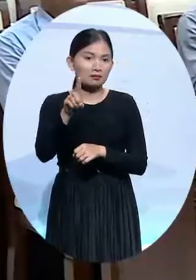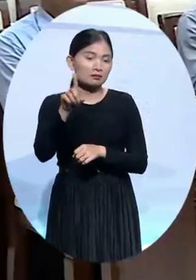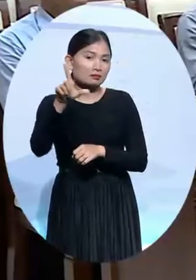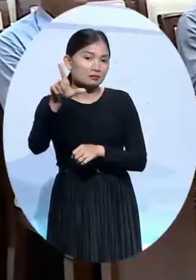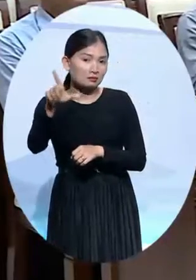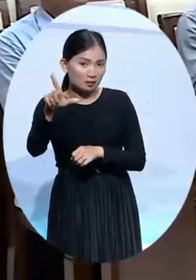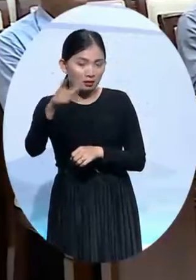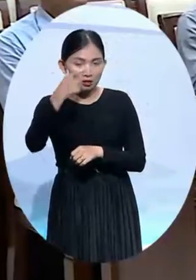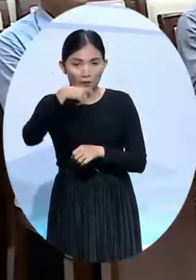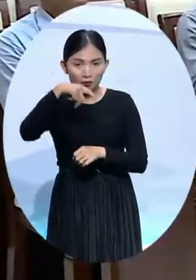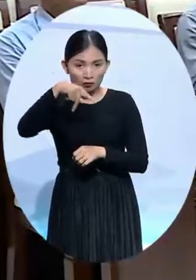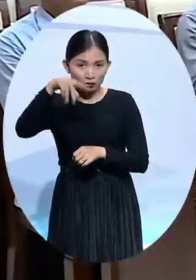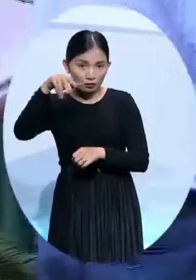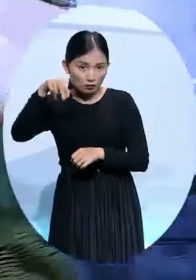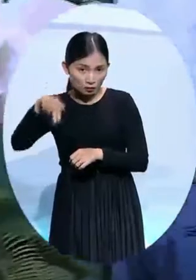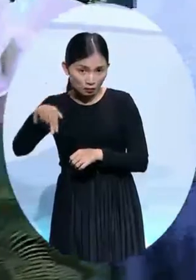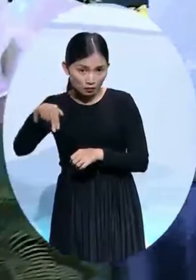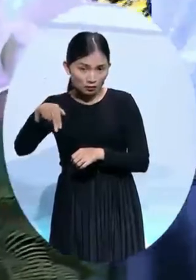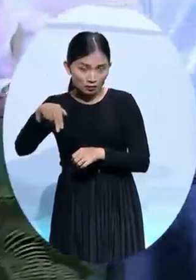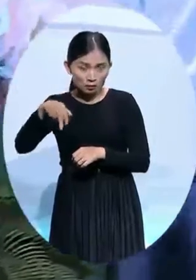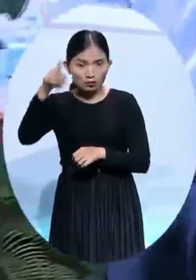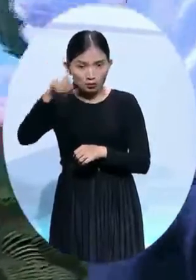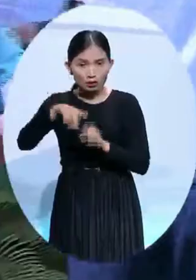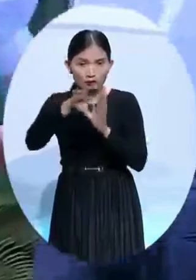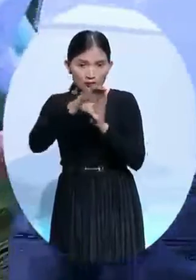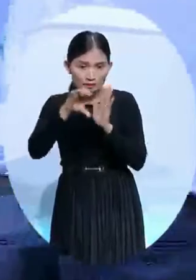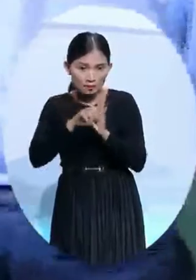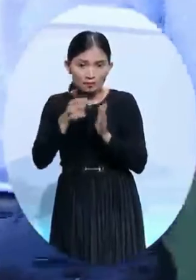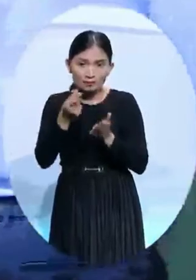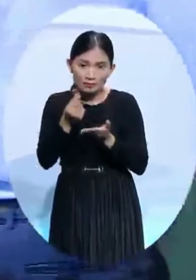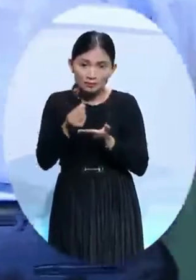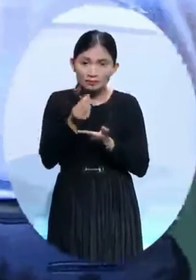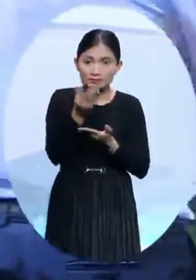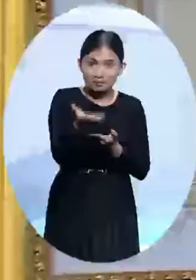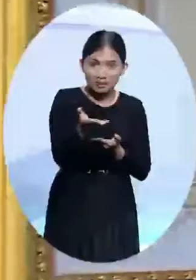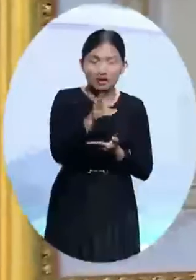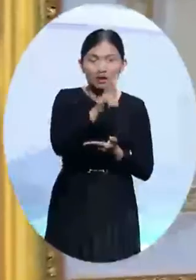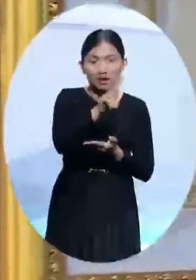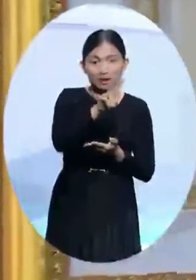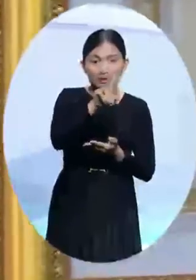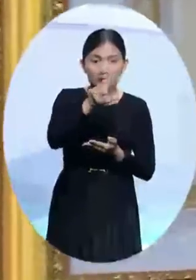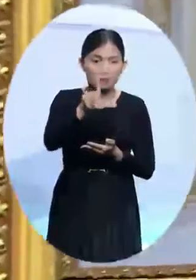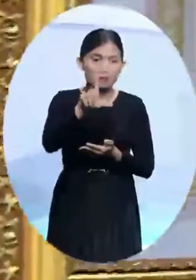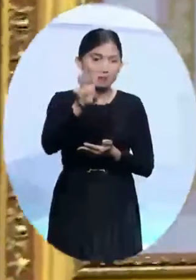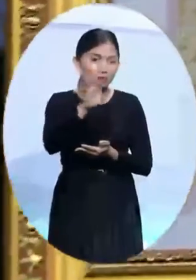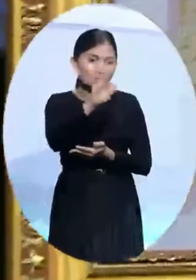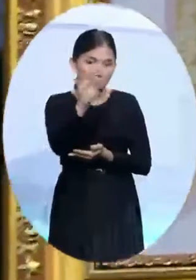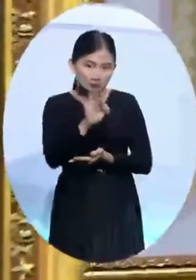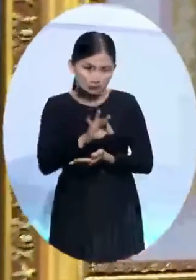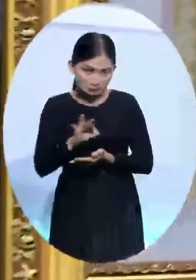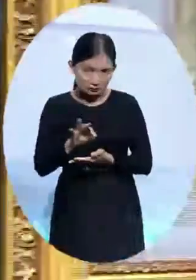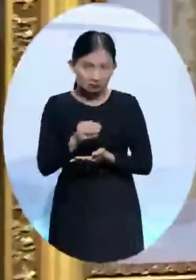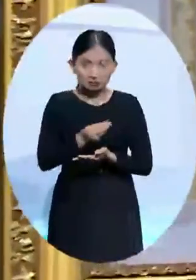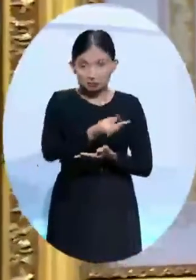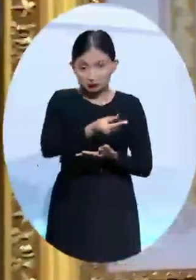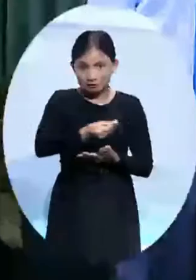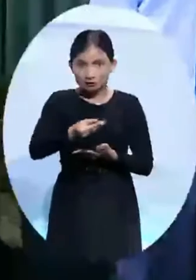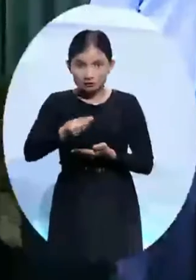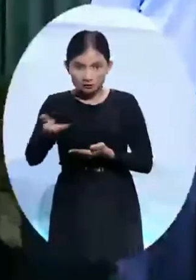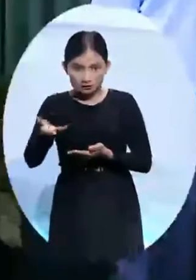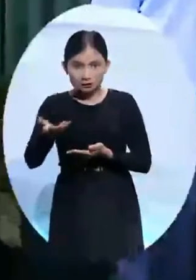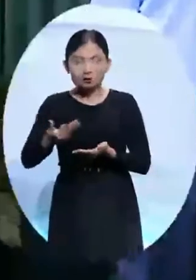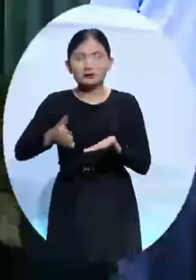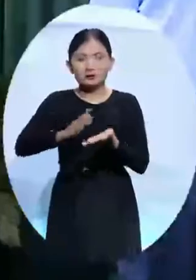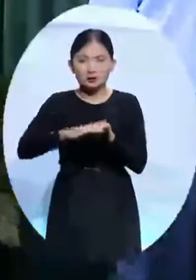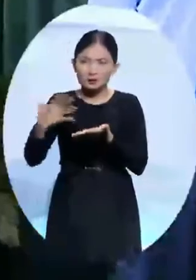hiện chi trả các chế độ ưu đãi đối với người có công với tổng số tiền hơn 274 tỷ đồng, phụng dưỡng 9 mẹ Việt Nam anh hùng, gây quỹ